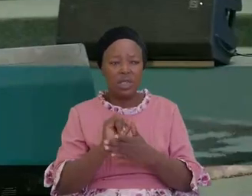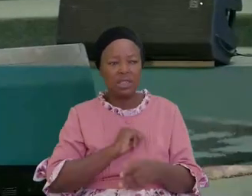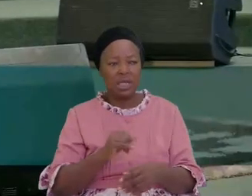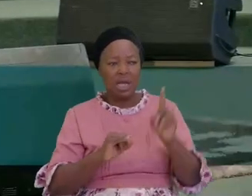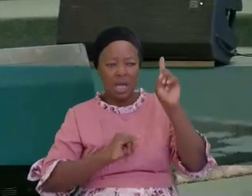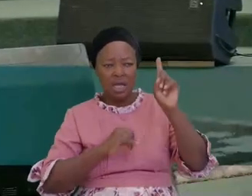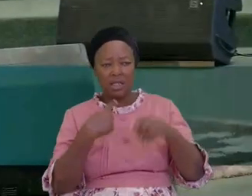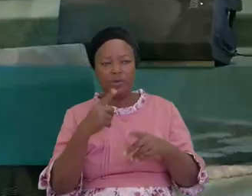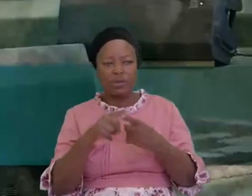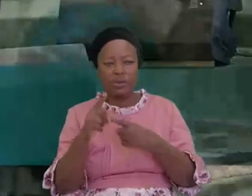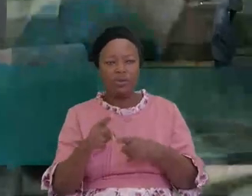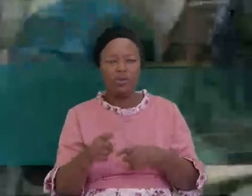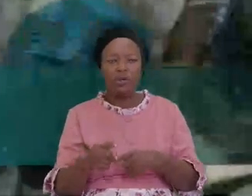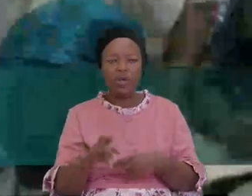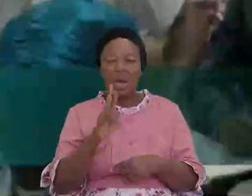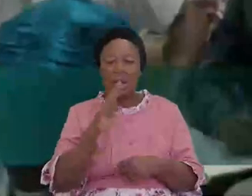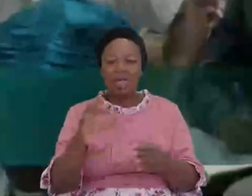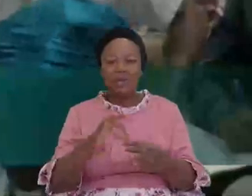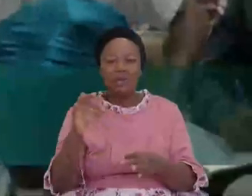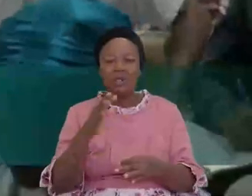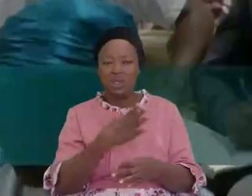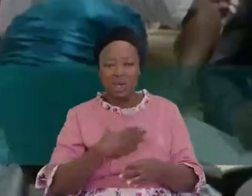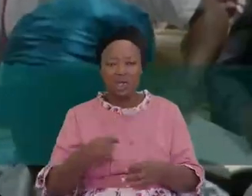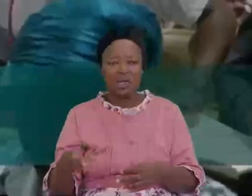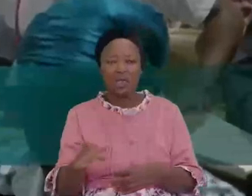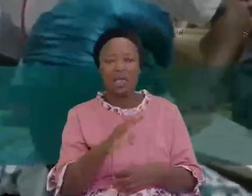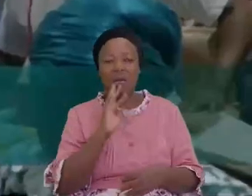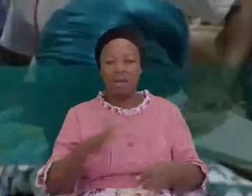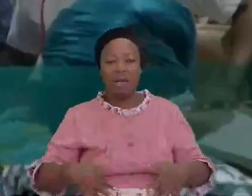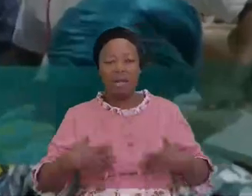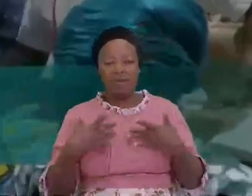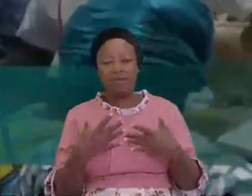dites sont esprit et vie.